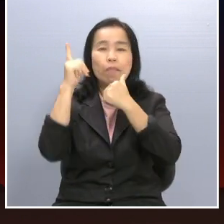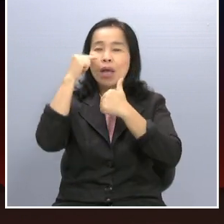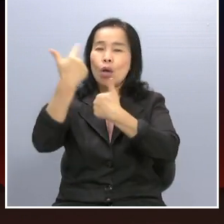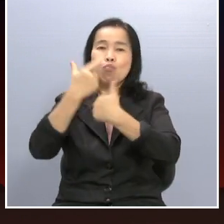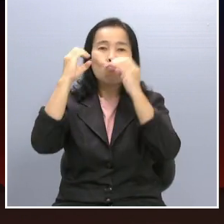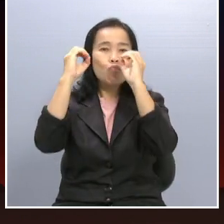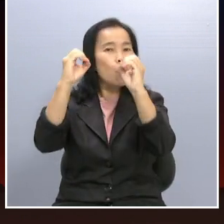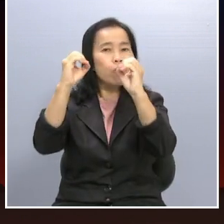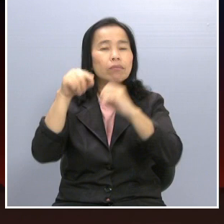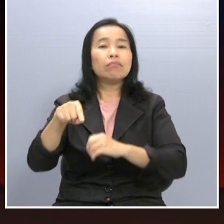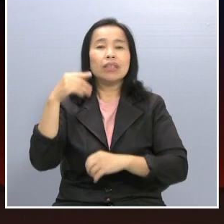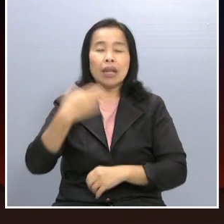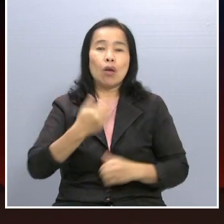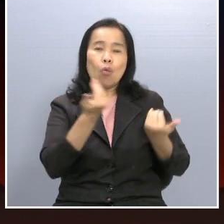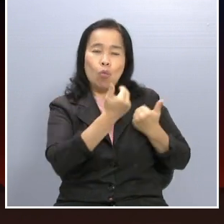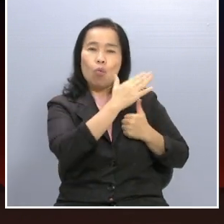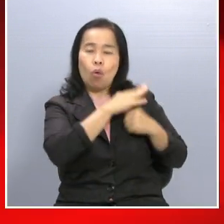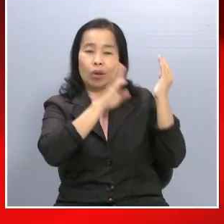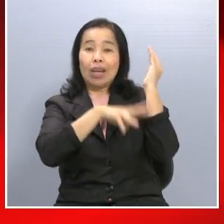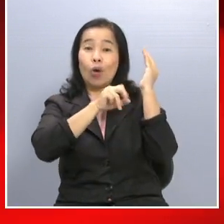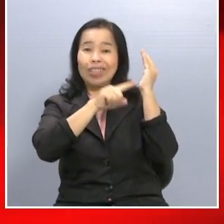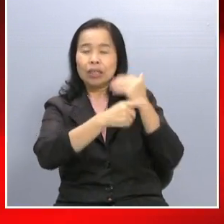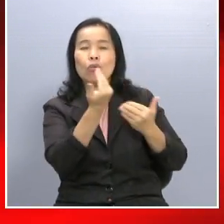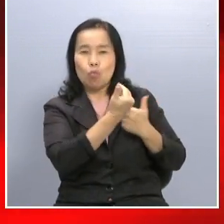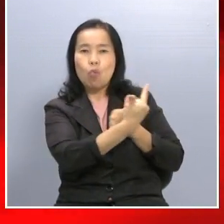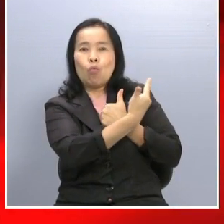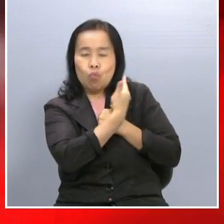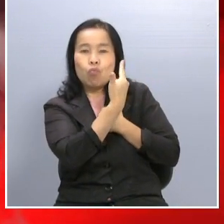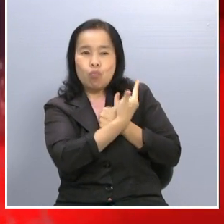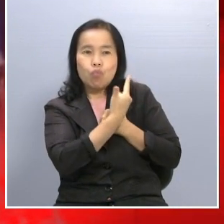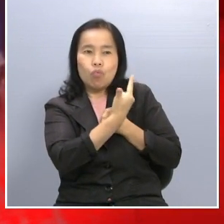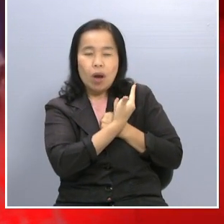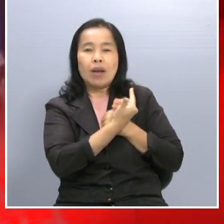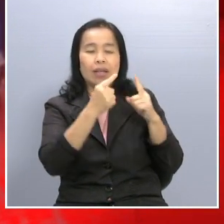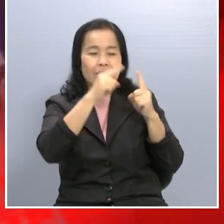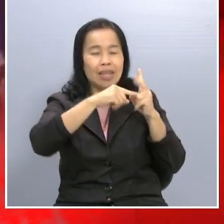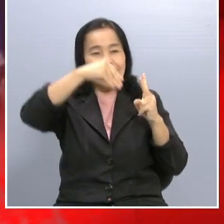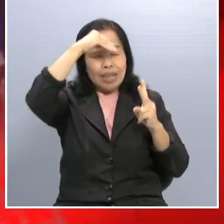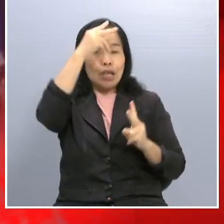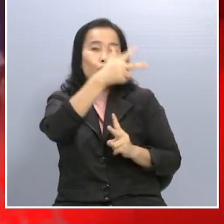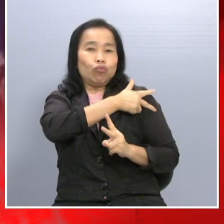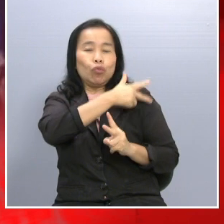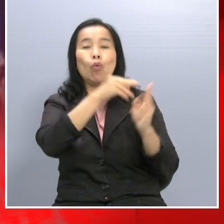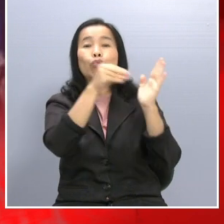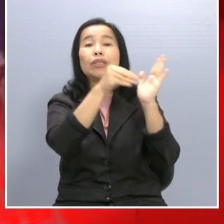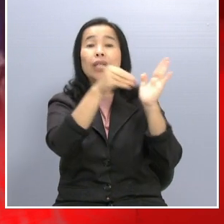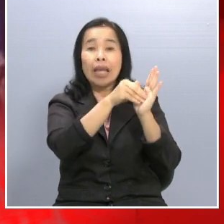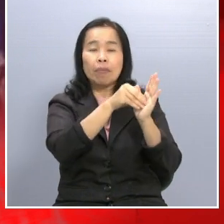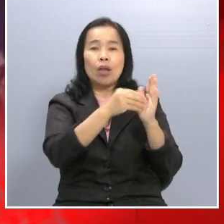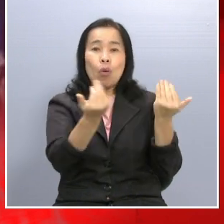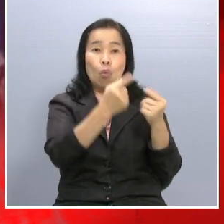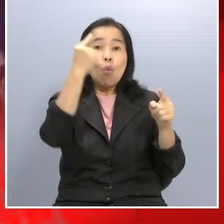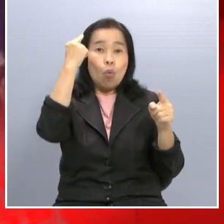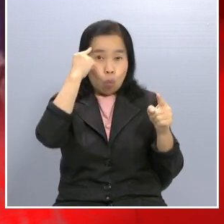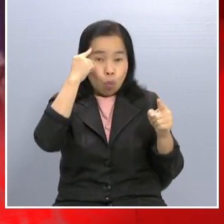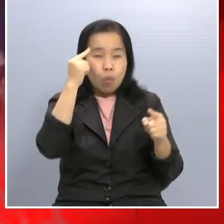ยอะค่ะมีแต่ลูกสาวที่นครศรีธรรมราชแล้วก็ลูกอีกคนนึงที่เรียนจบด็อกเตอร์แล้วก็อยู่กรุงเทพพอรู้ว่าอีกฝั่งนึ